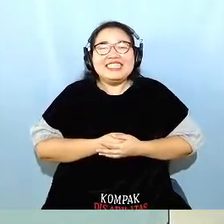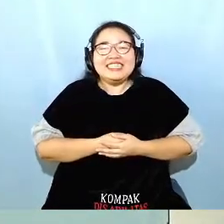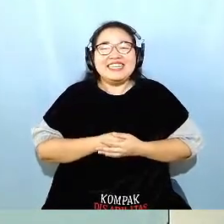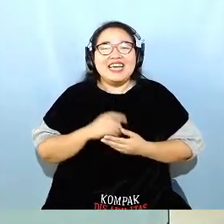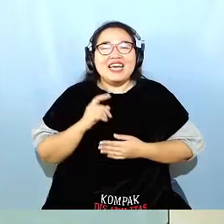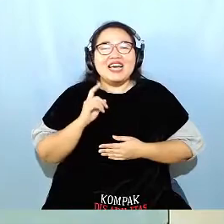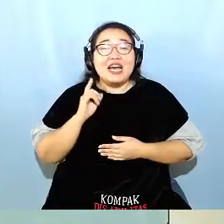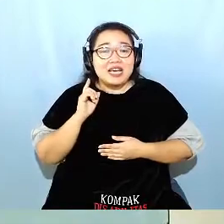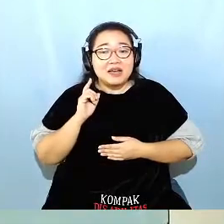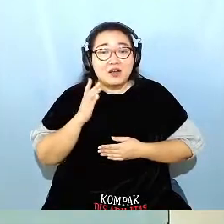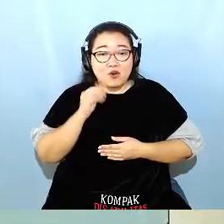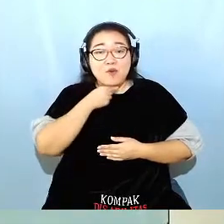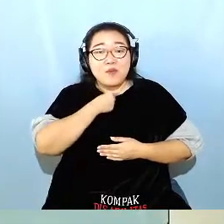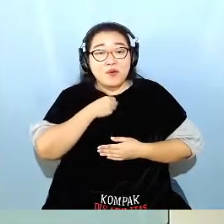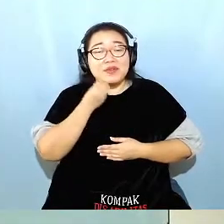saya, mereka berbagi.